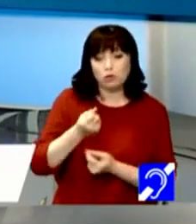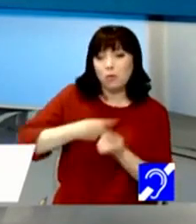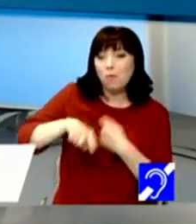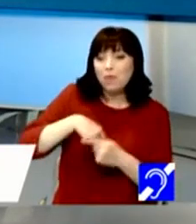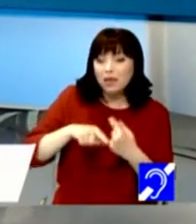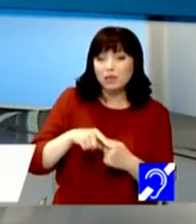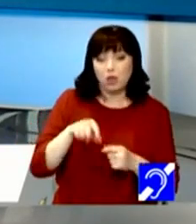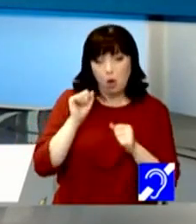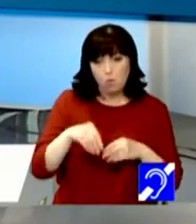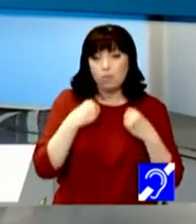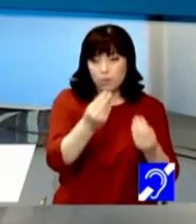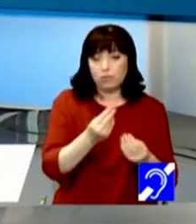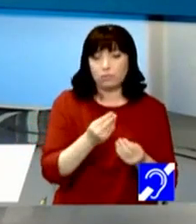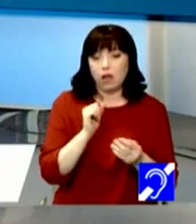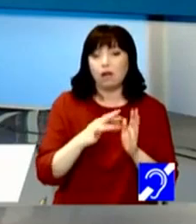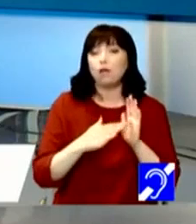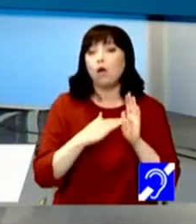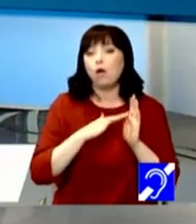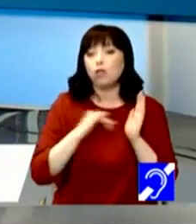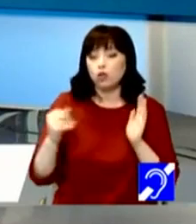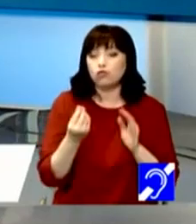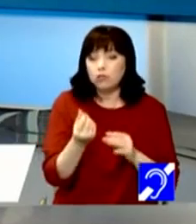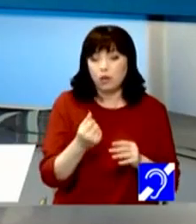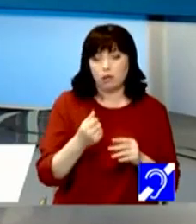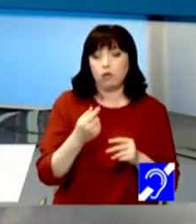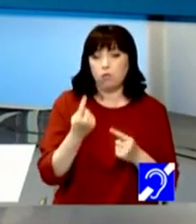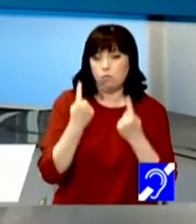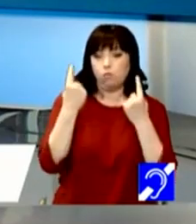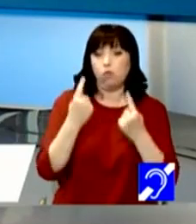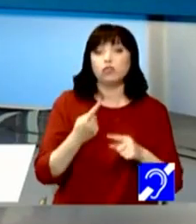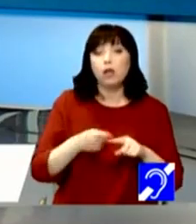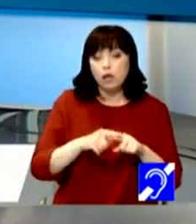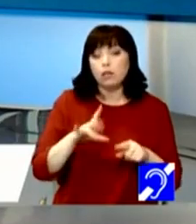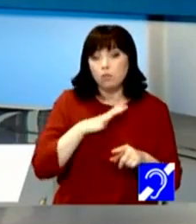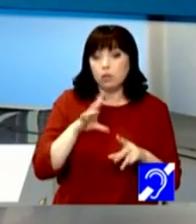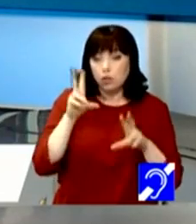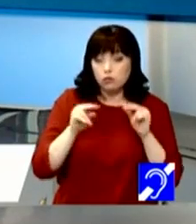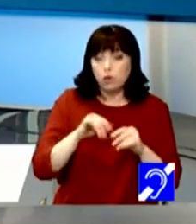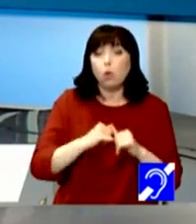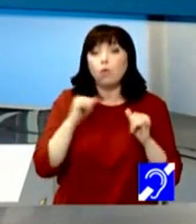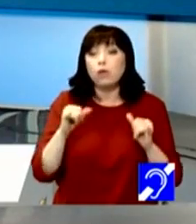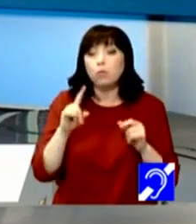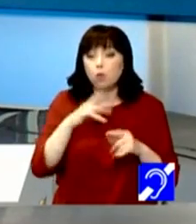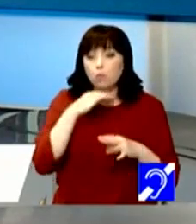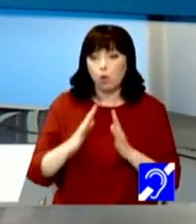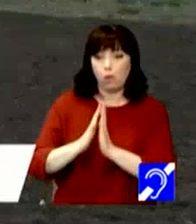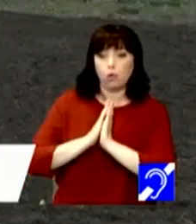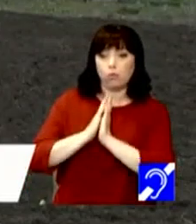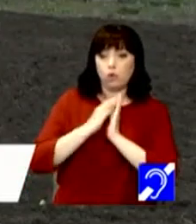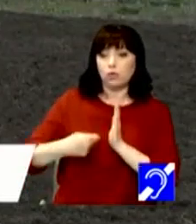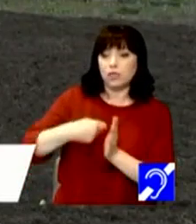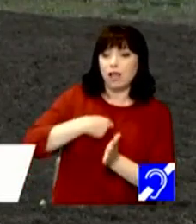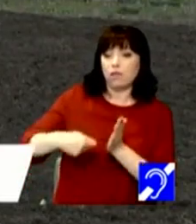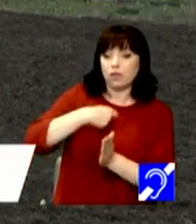primi chiar granturi mai mari. Decizia de a prelungi programul a fost luată datorită numărului tot mai mare de solicitări.